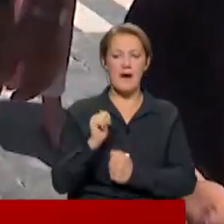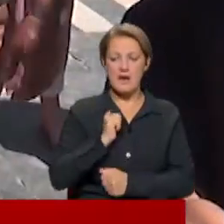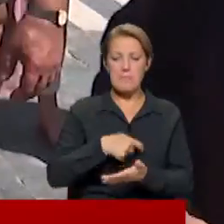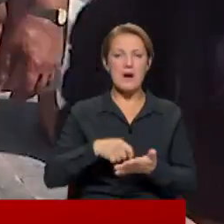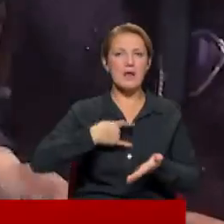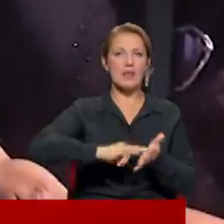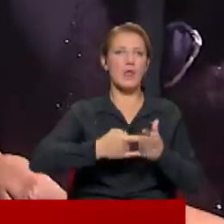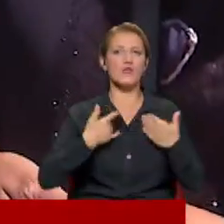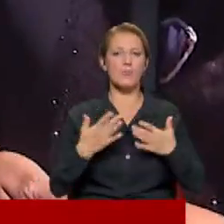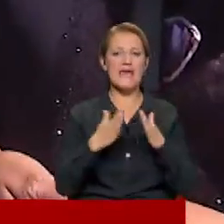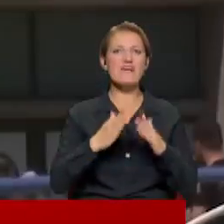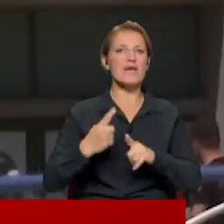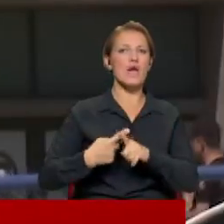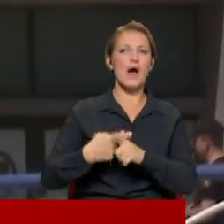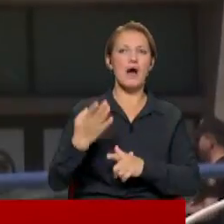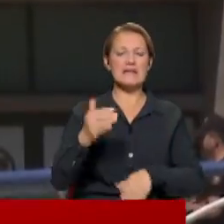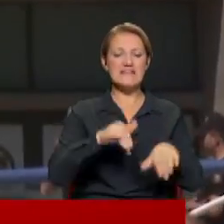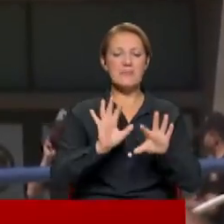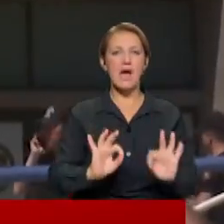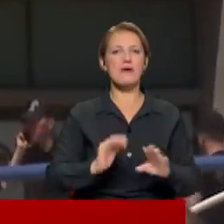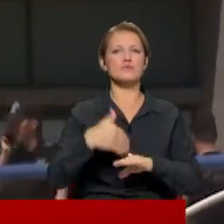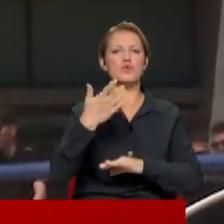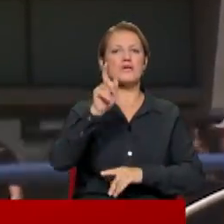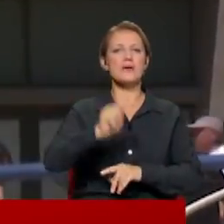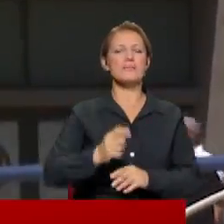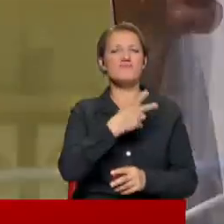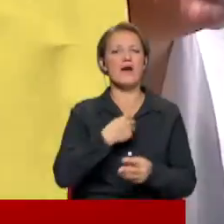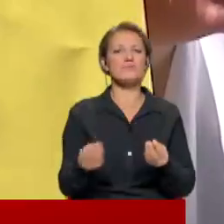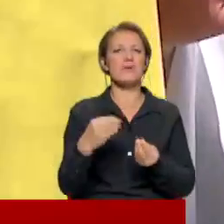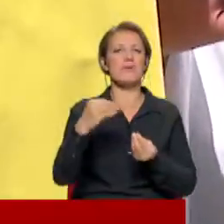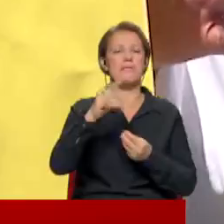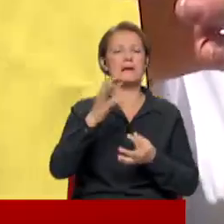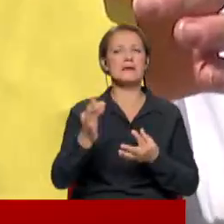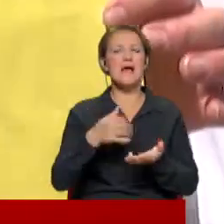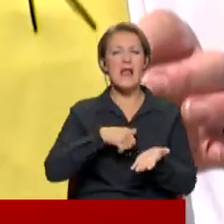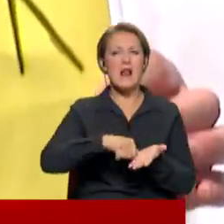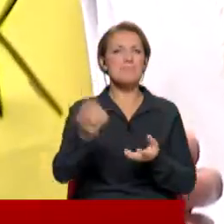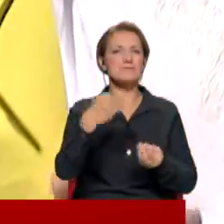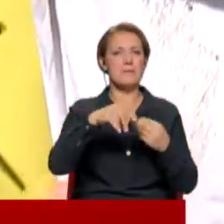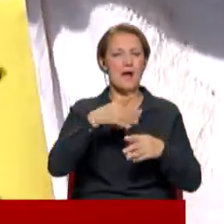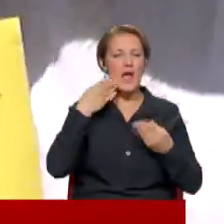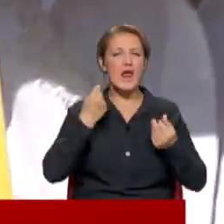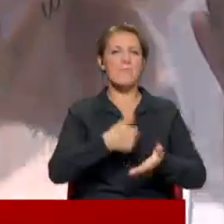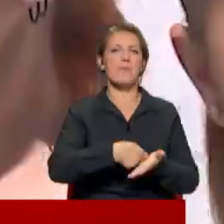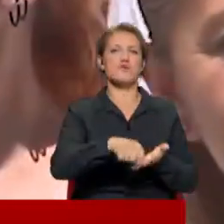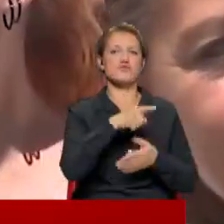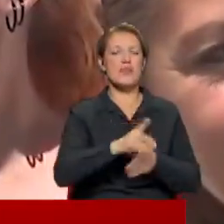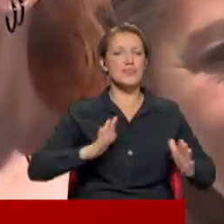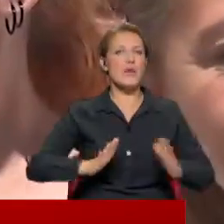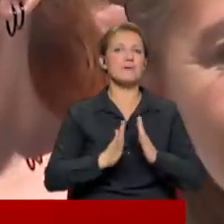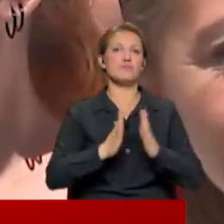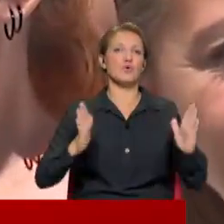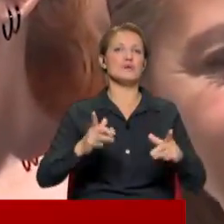ücretle geçiniyoruz. Evlerimiz kira. Seçimin hemen sonrası yapılan vergi artışları, iğneden ipliğe gelen zamlar, eriyen maaşlar. Tepki